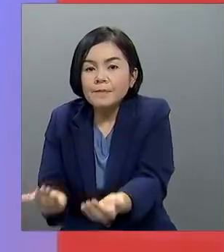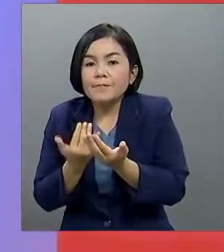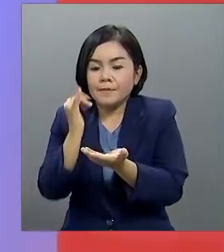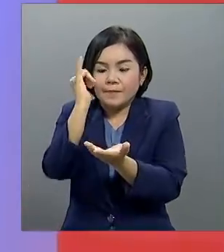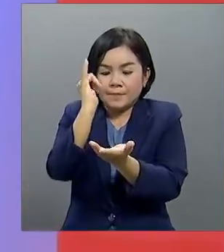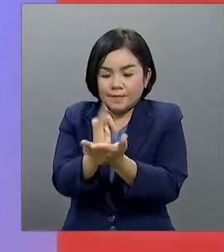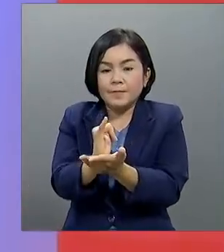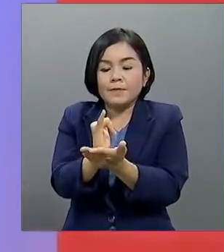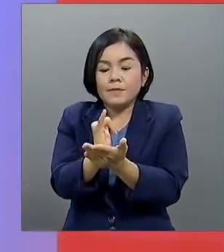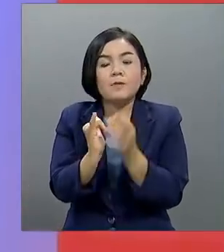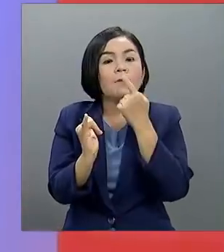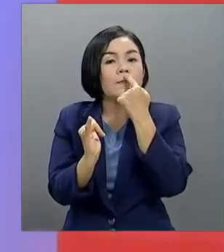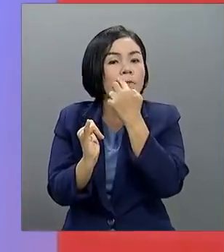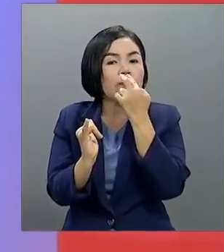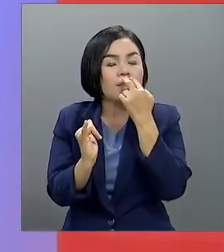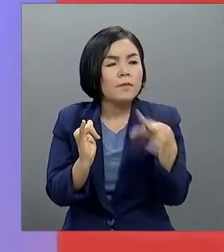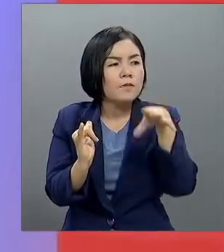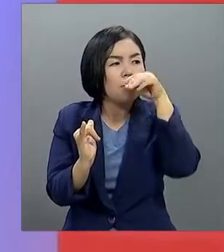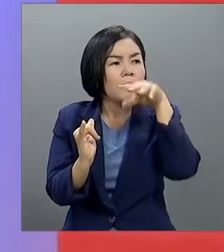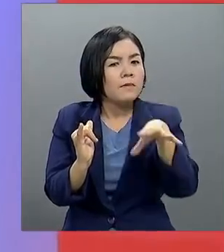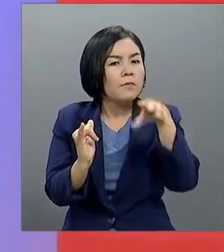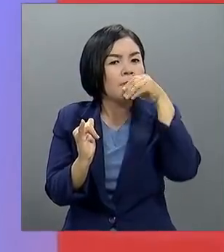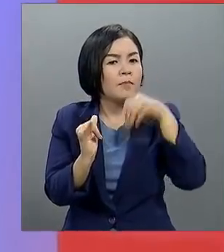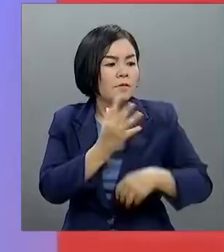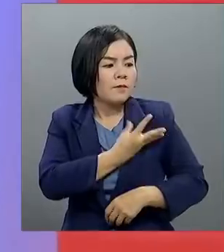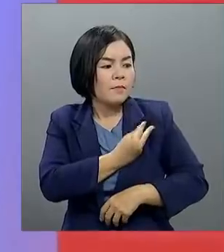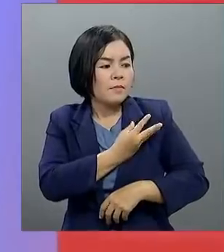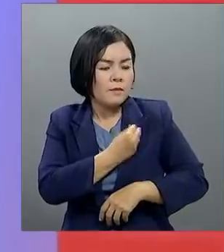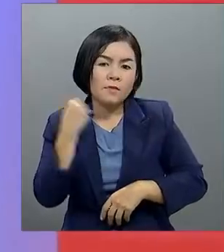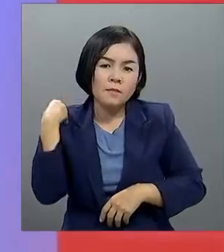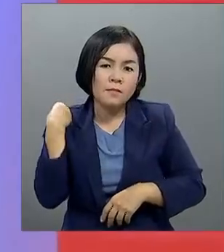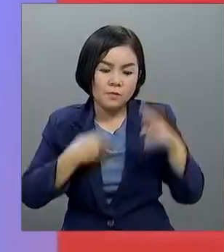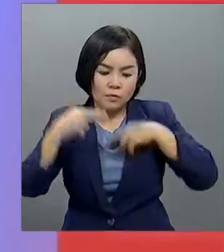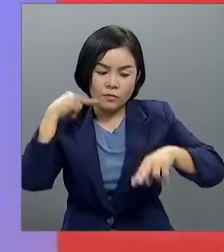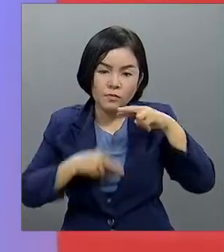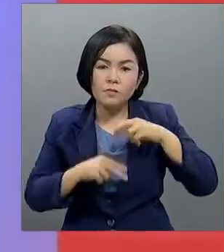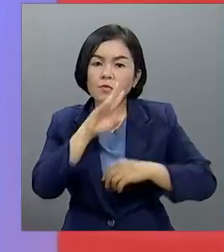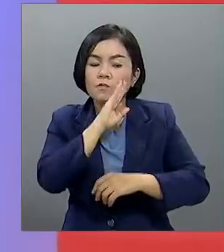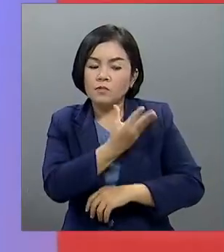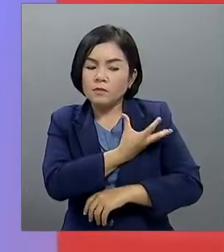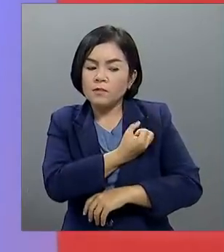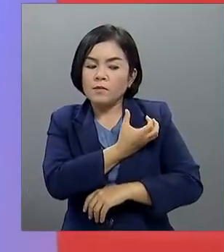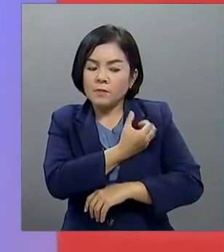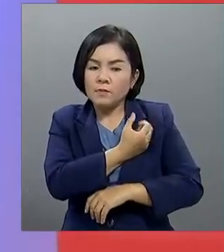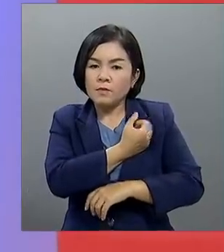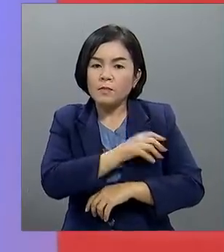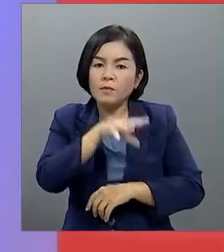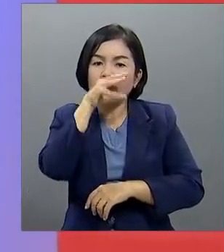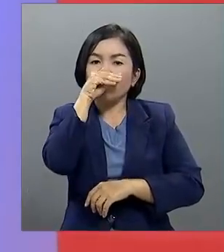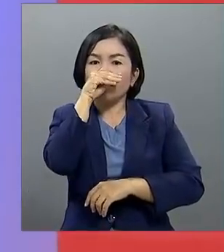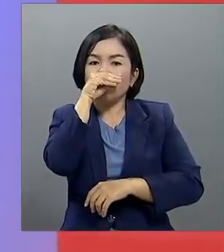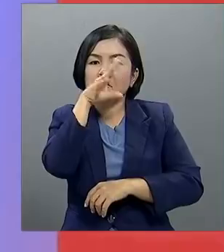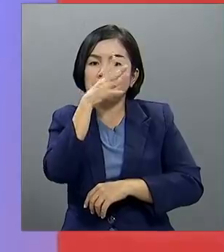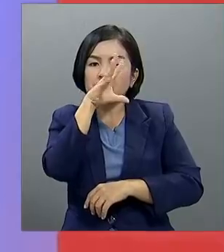มหายใจและชีพจร2 อย่างนะครับถ้าชีพจรยังเต้นอยู่ แต่ไม่มีลมหายใจไม่ต้องทำ CPR